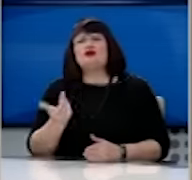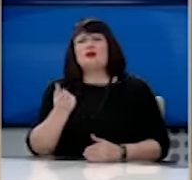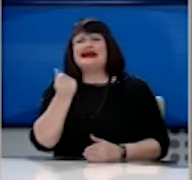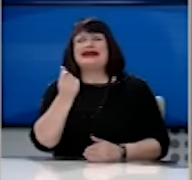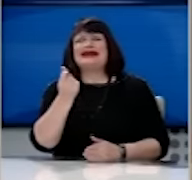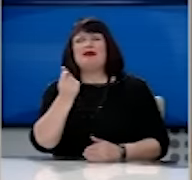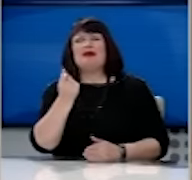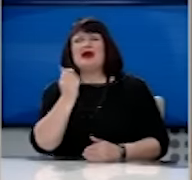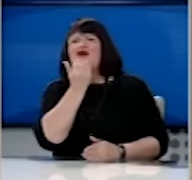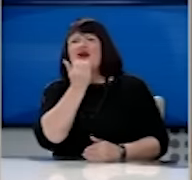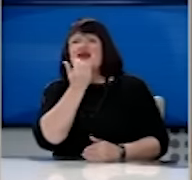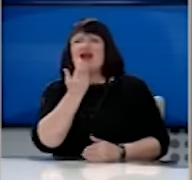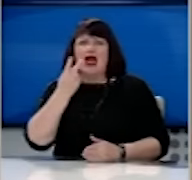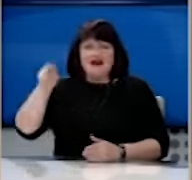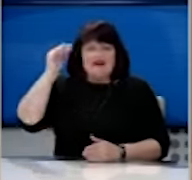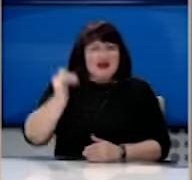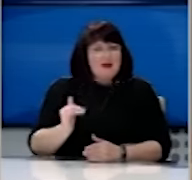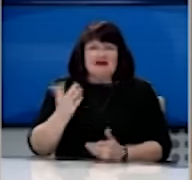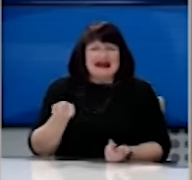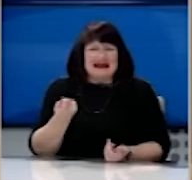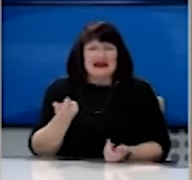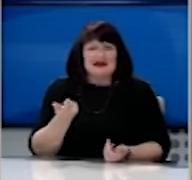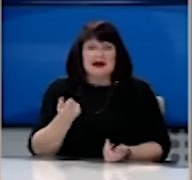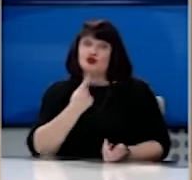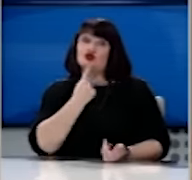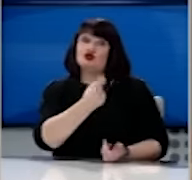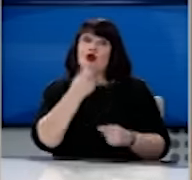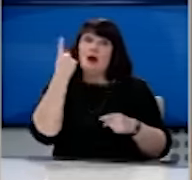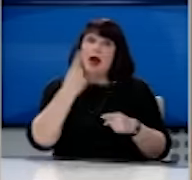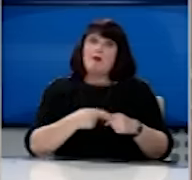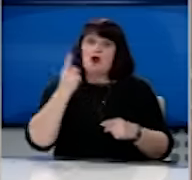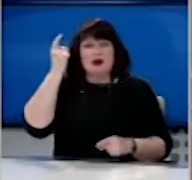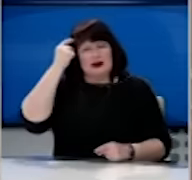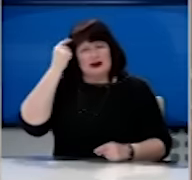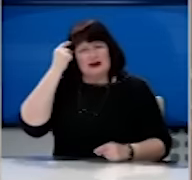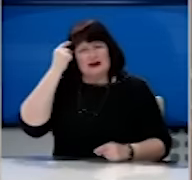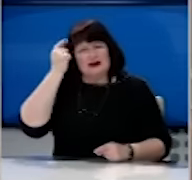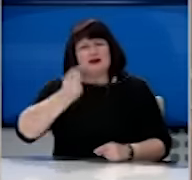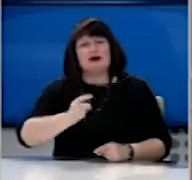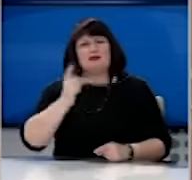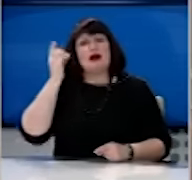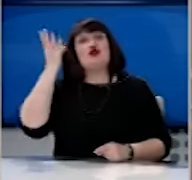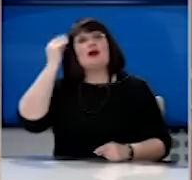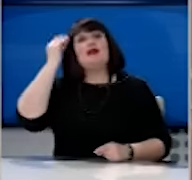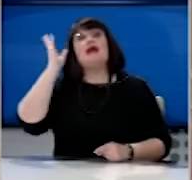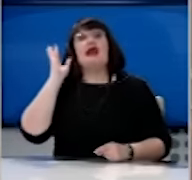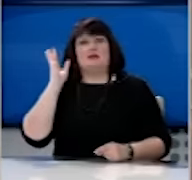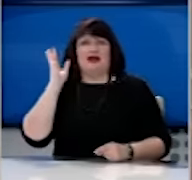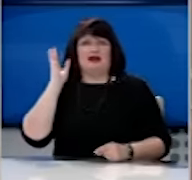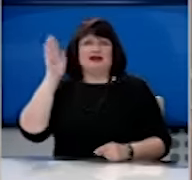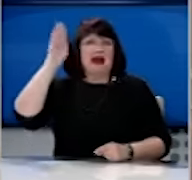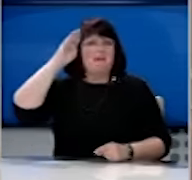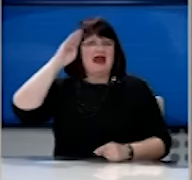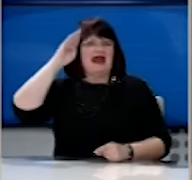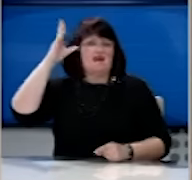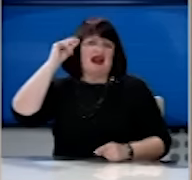του εμπορεύματος, ανεβαίνει ή πέφτει? Σας τα λέω απλά, γιατί μάλλον ούτε αυτά τα μάθατε στο Χάρβαρντ. Το